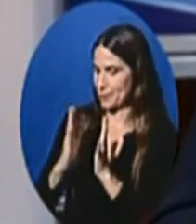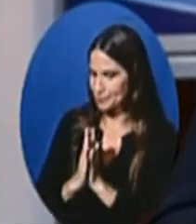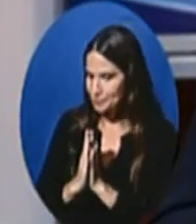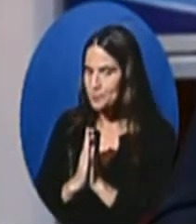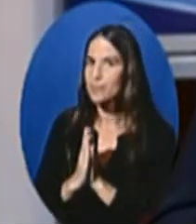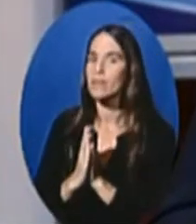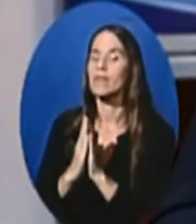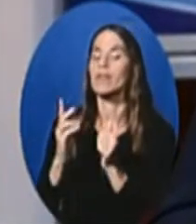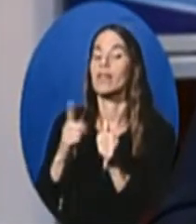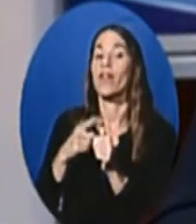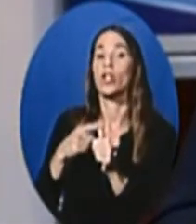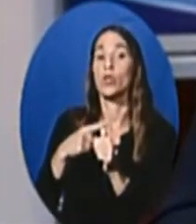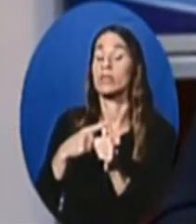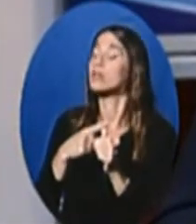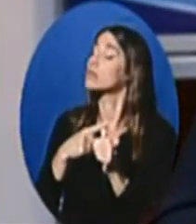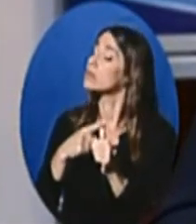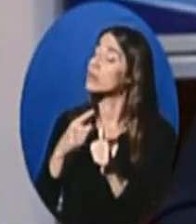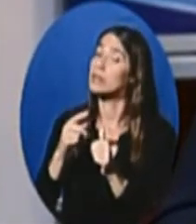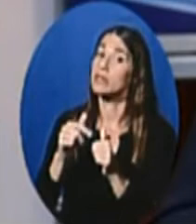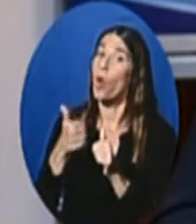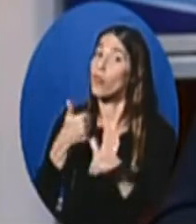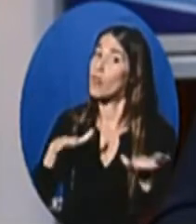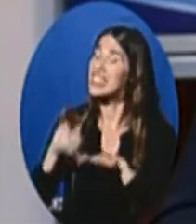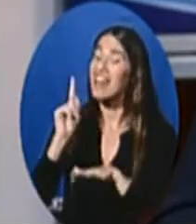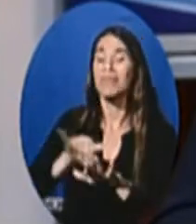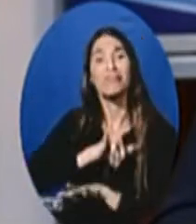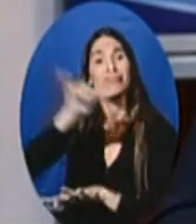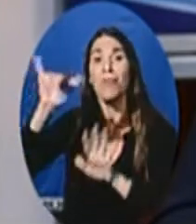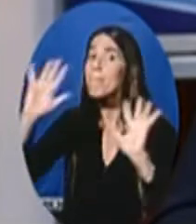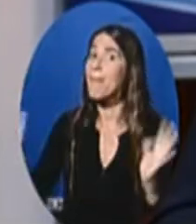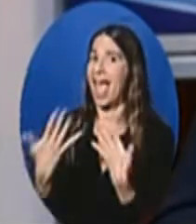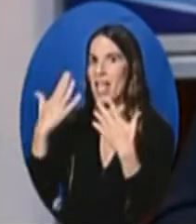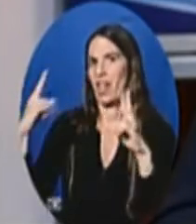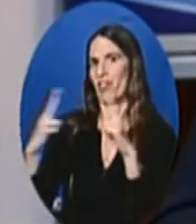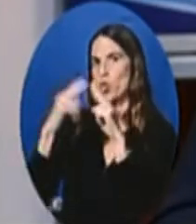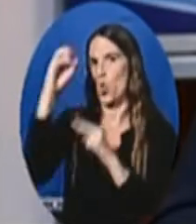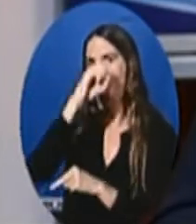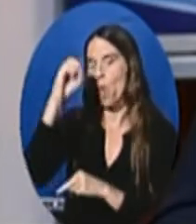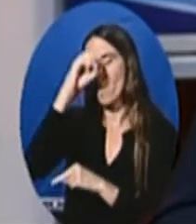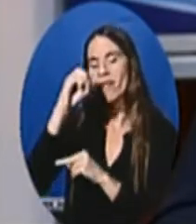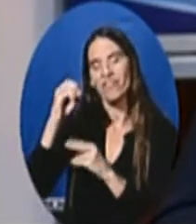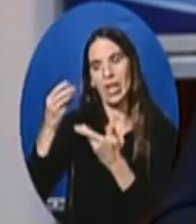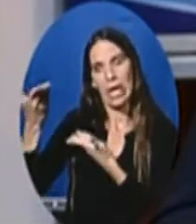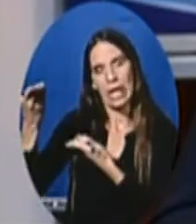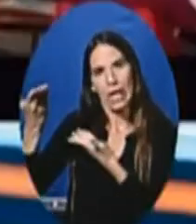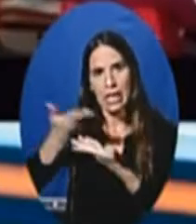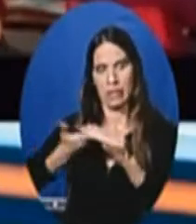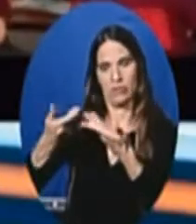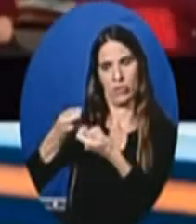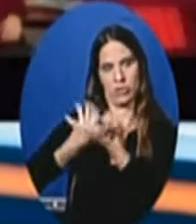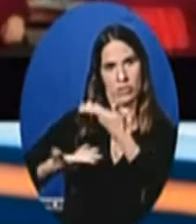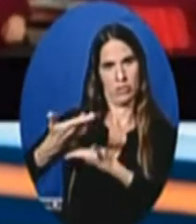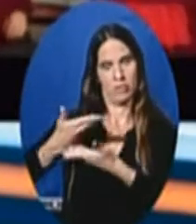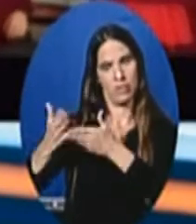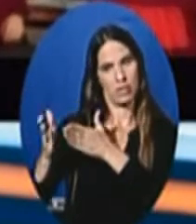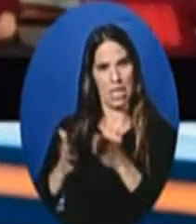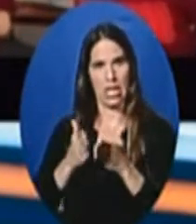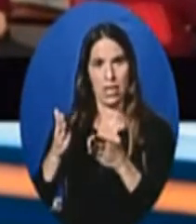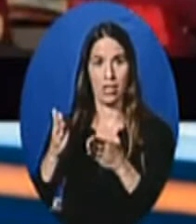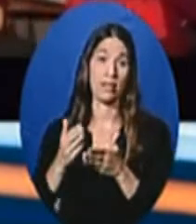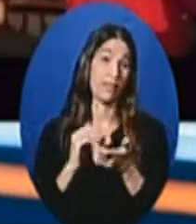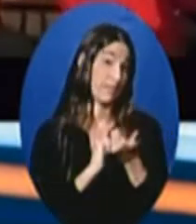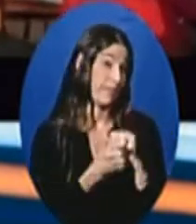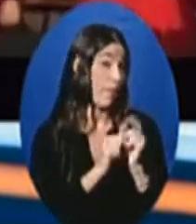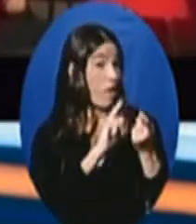בהקדם נסיעה של ראש הממשלה לפגישה עם נשיא ארצות הברית לאישור ההדורים ולניסיון... או שיקרה